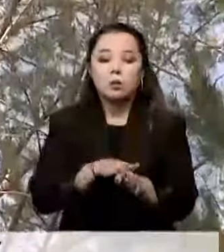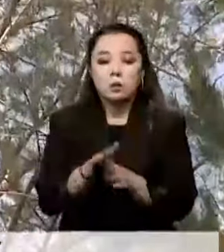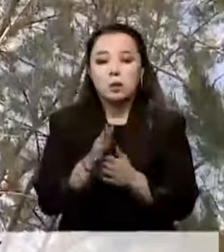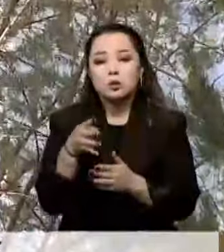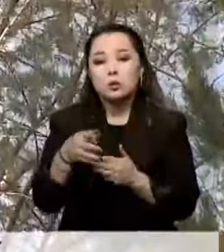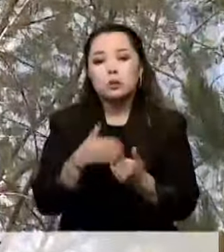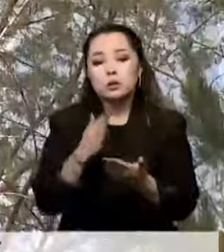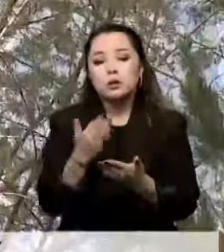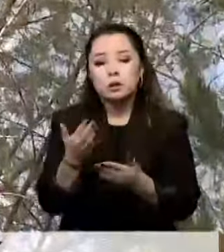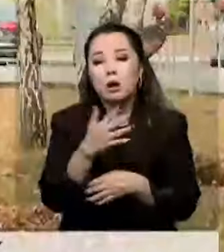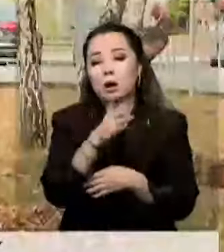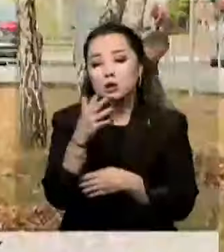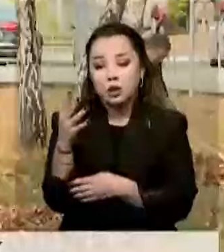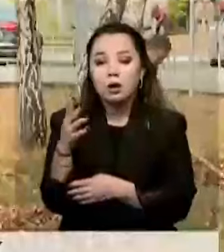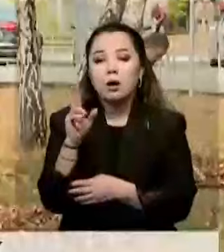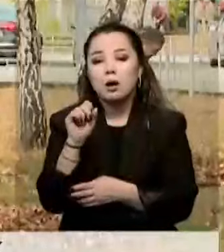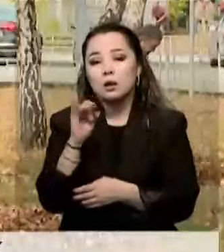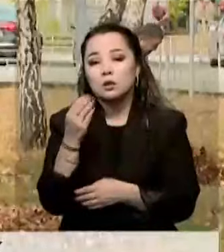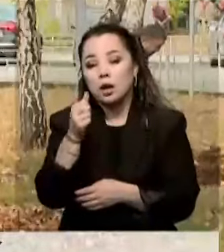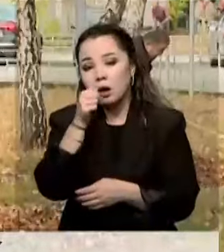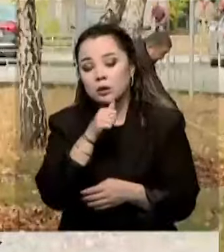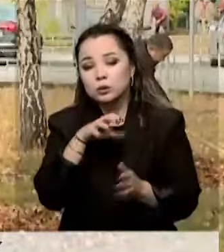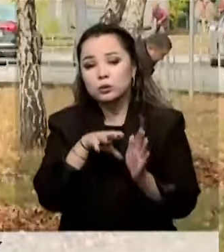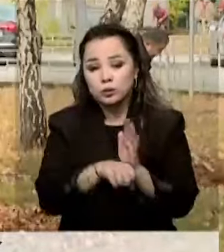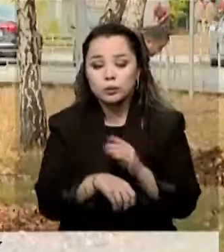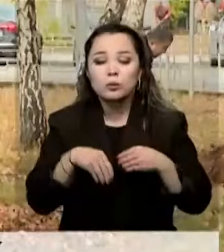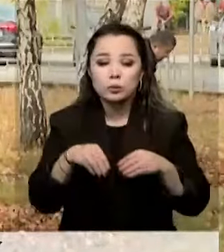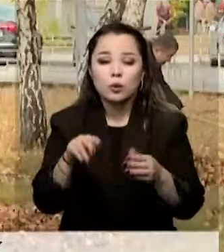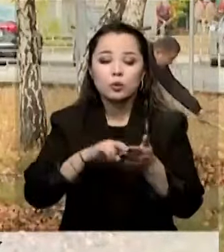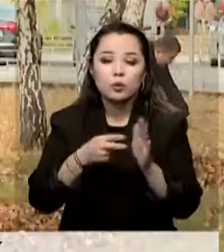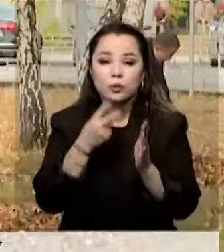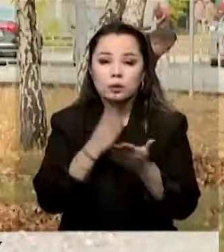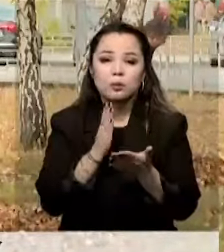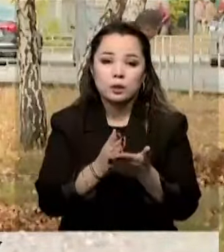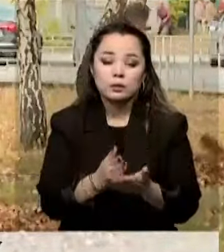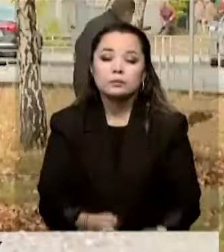4000-нан аса ағаштарды қараша айының соңына дейін егуіміз жоспарланып отыр.